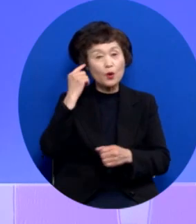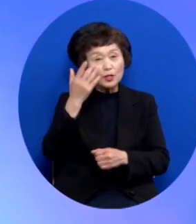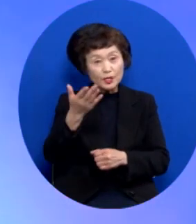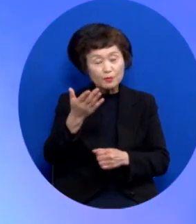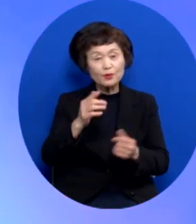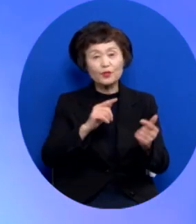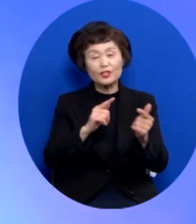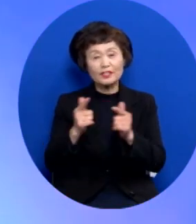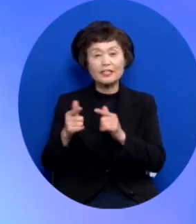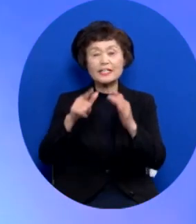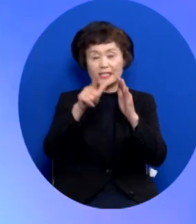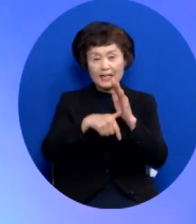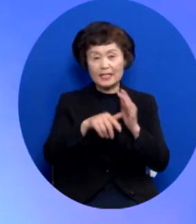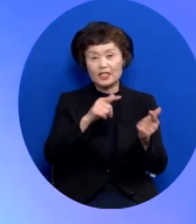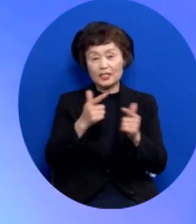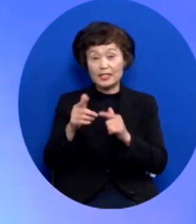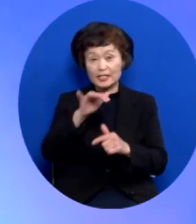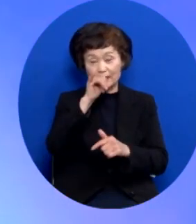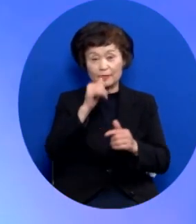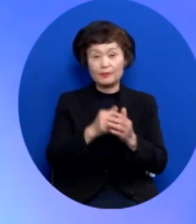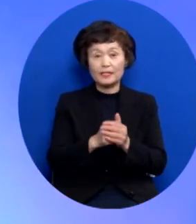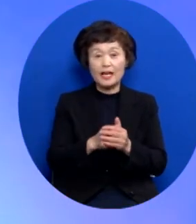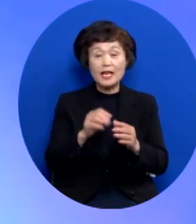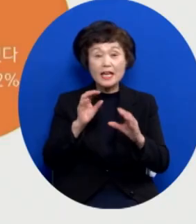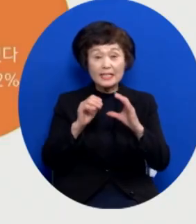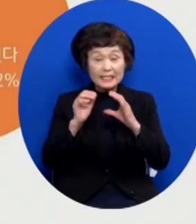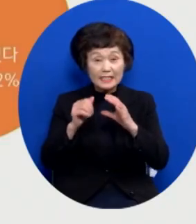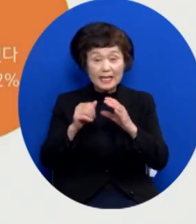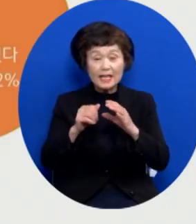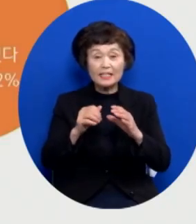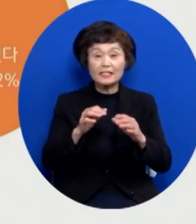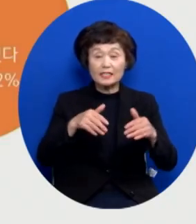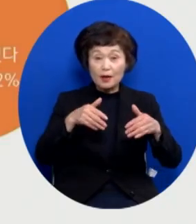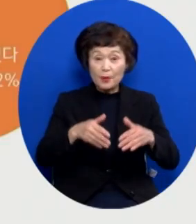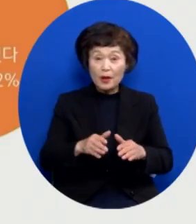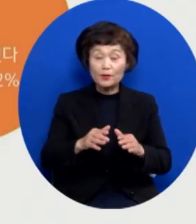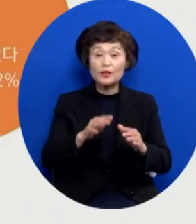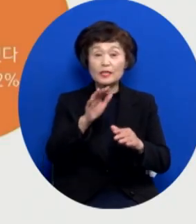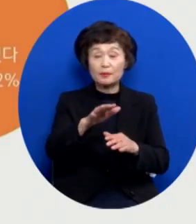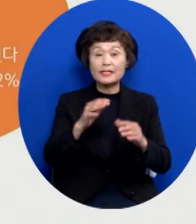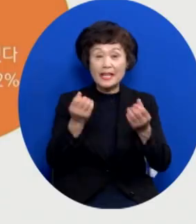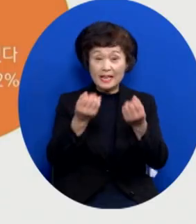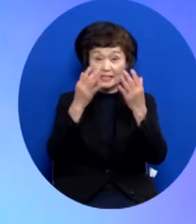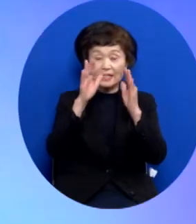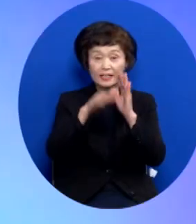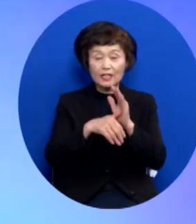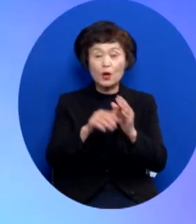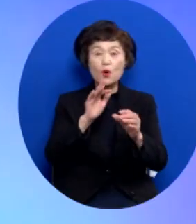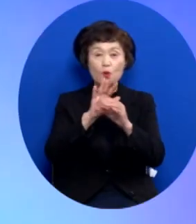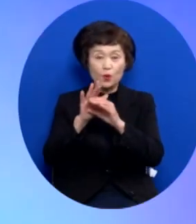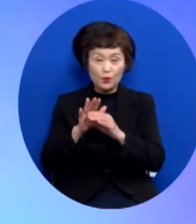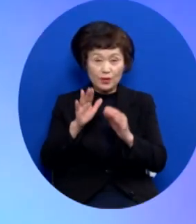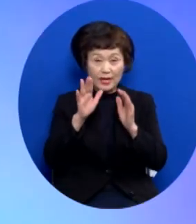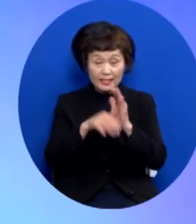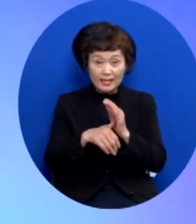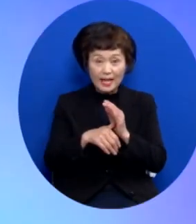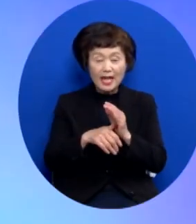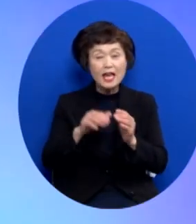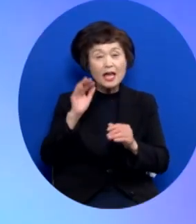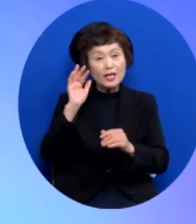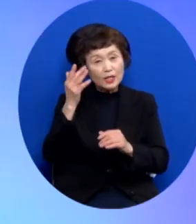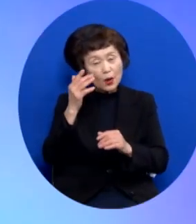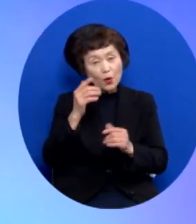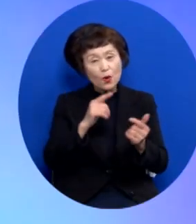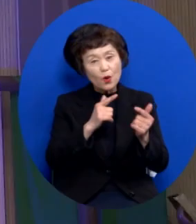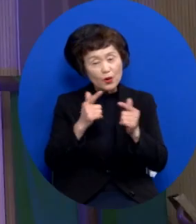CTS 기독교 tv가 주최하고 CTS 안동방송 서부지역 운영 이사회가 주관한 이번 행사는 코로나 시대에 최신 트렌드를